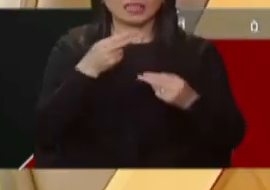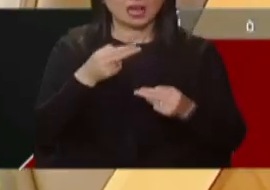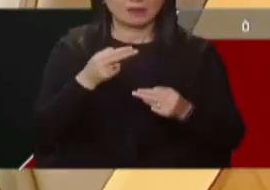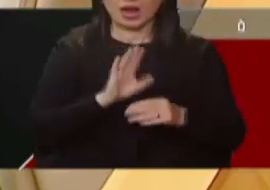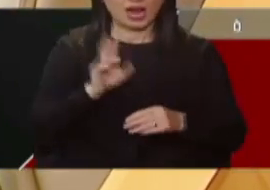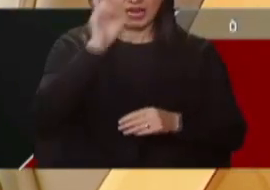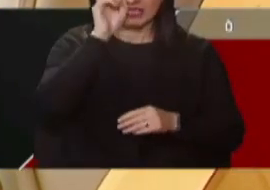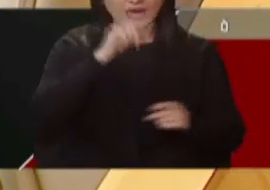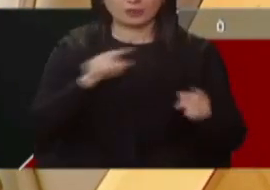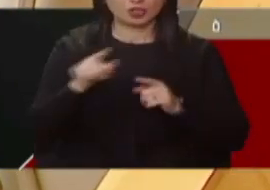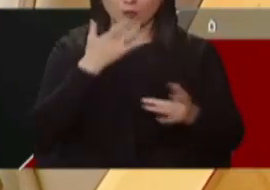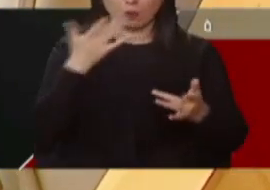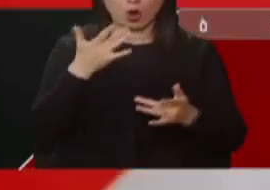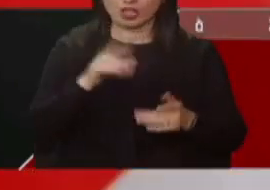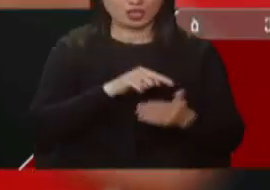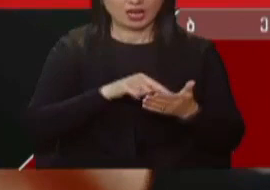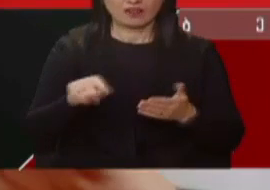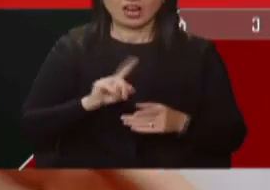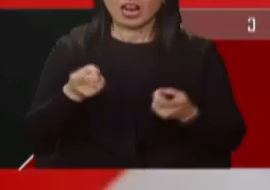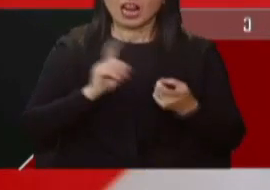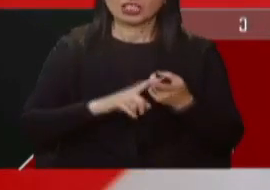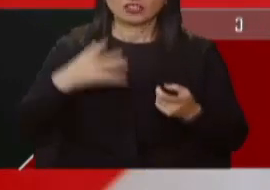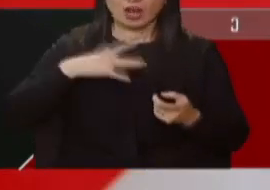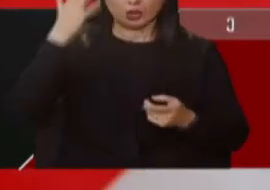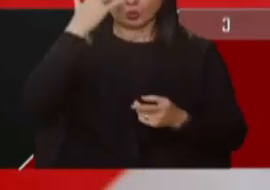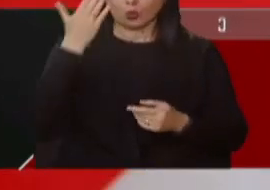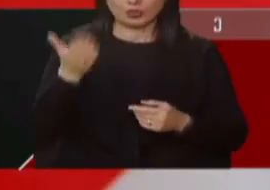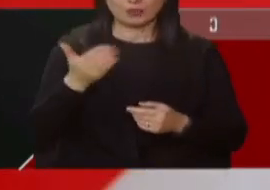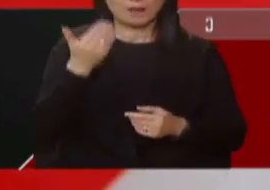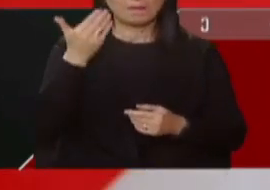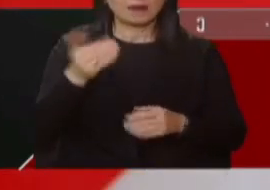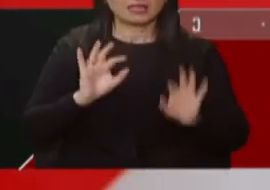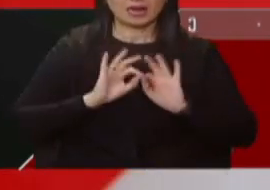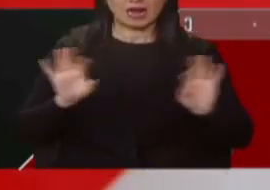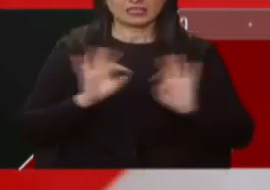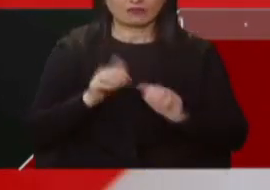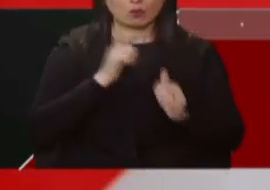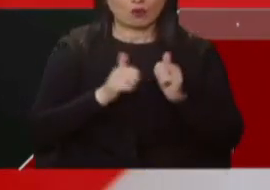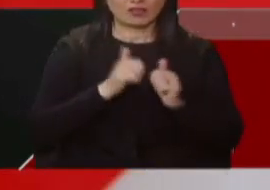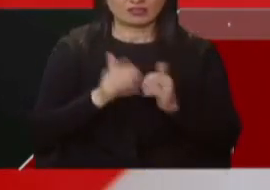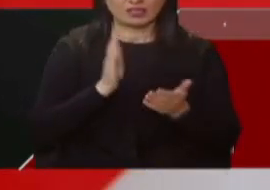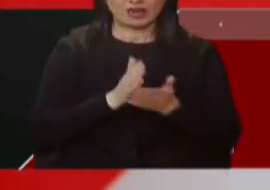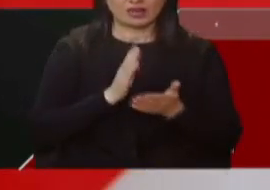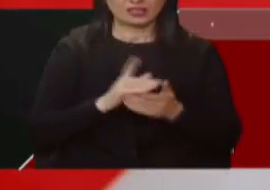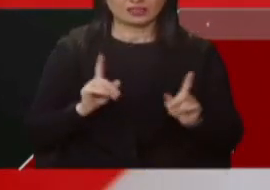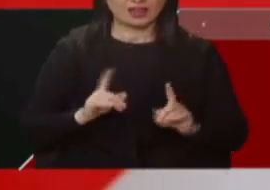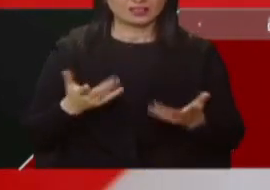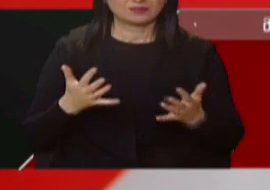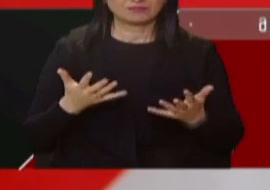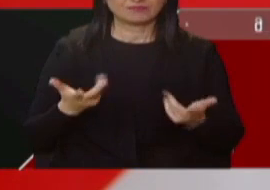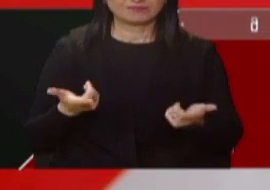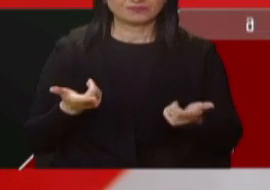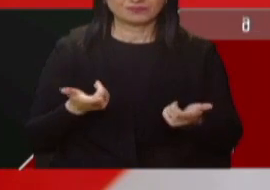არა სახელმწიფო შორისი პოლიტიკური ხაზი. რაც შეეხება ქართულ ოცნებას, მათი განცხადებები ყოველთვის არის რაღაცა,